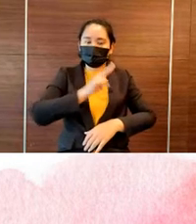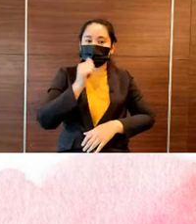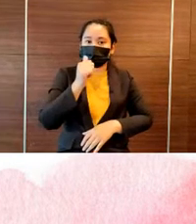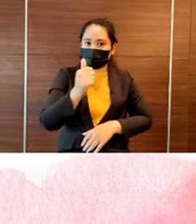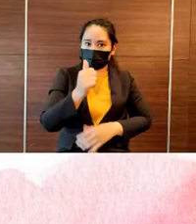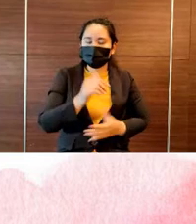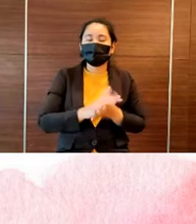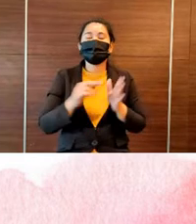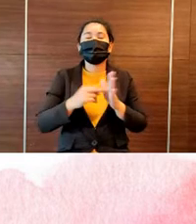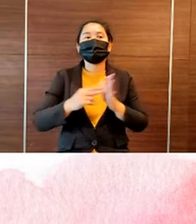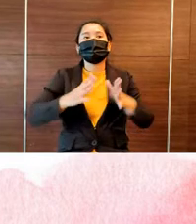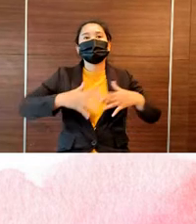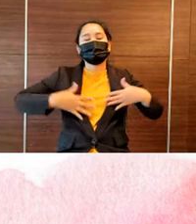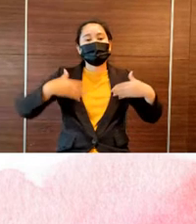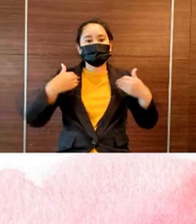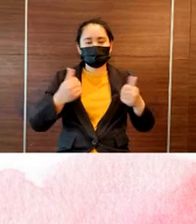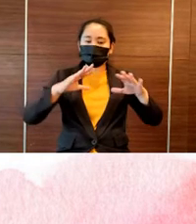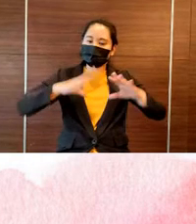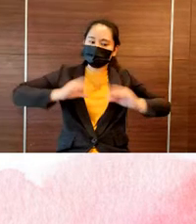ด้วยความสบายใจ